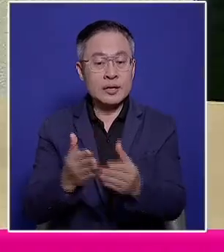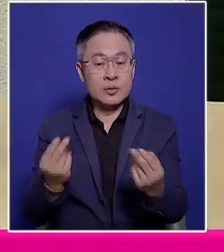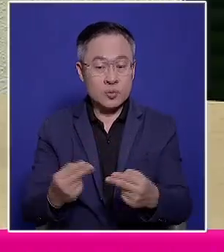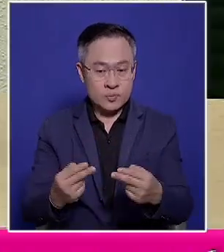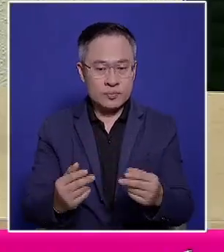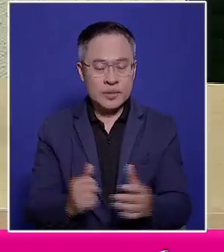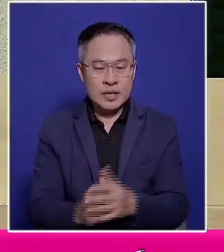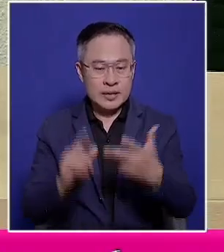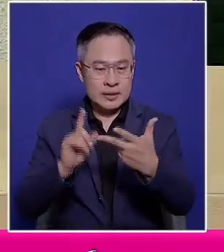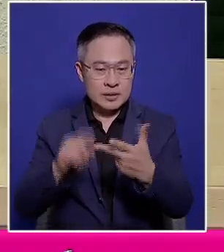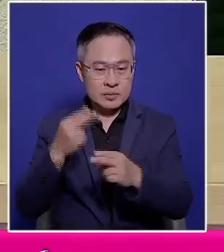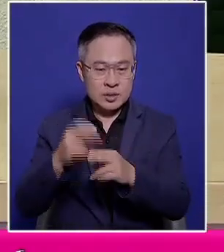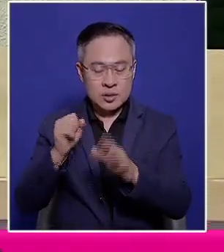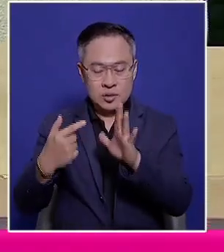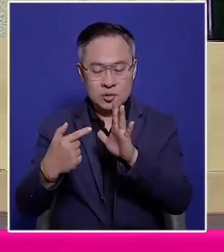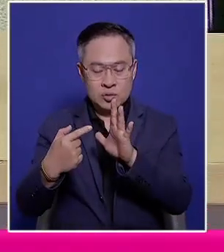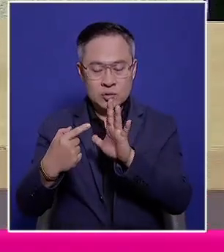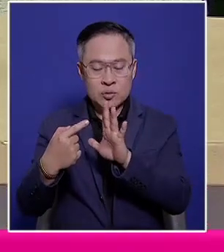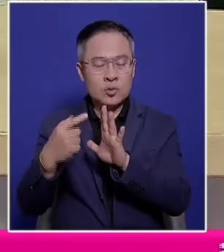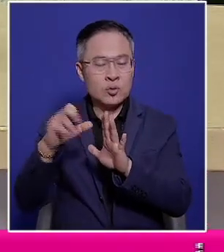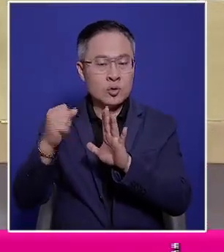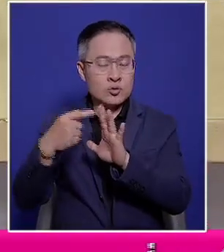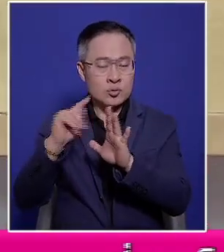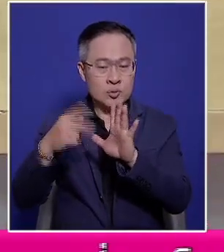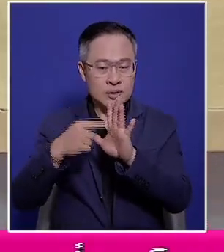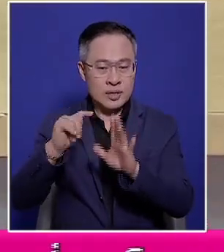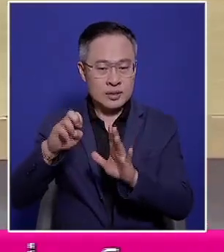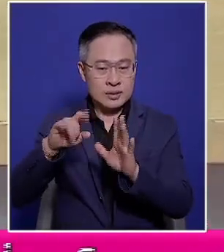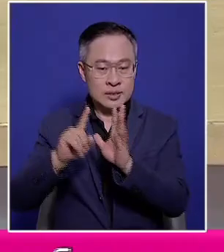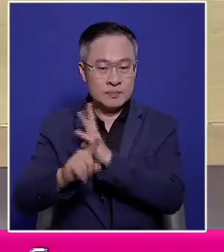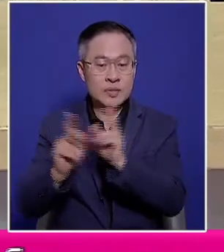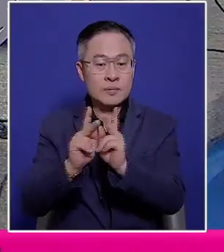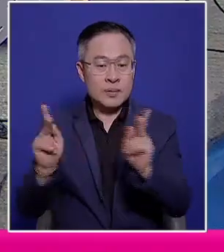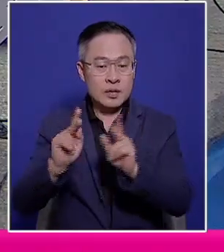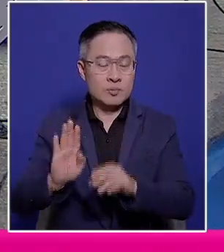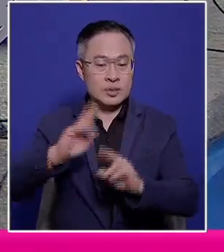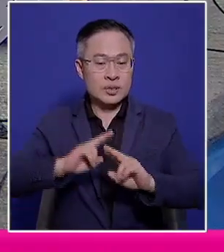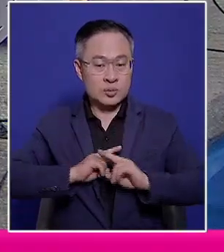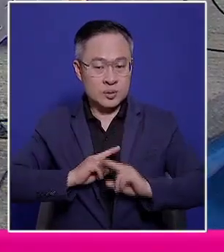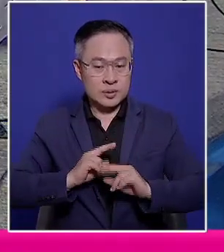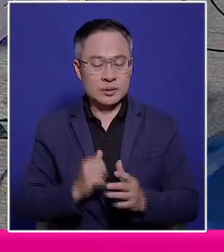คุณสุธาทิพย์วิเชียรวัฒนชัยกรรมการผู้จัดการบริษัทแนนจำกัด